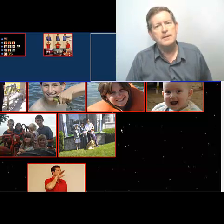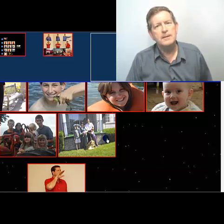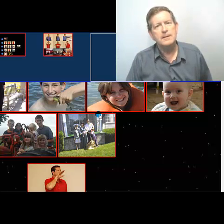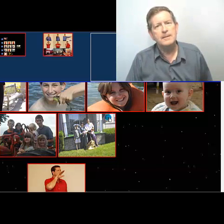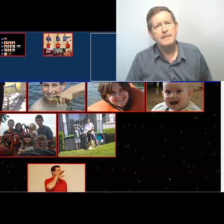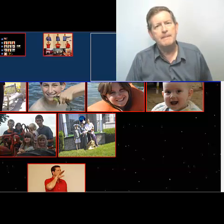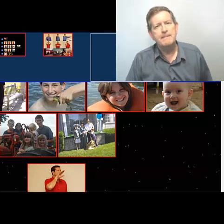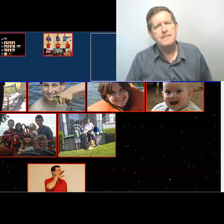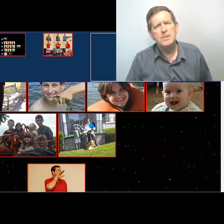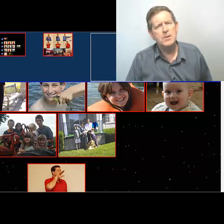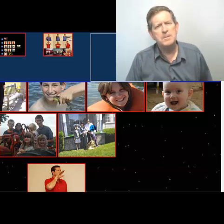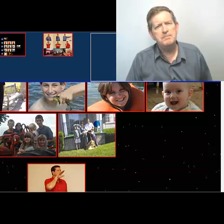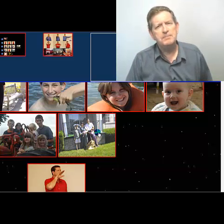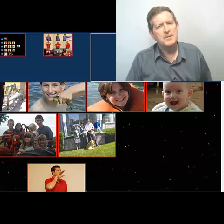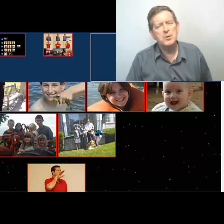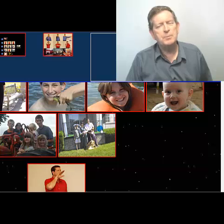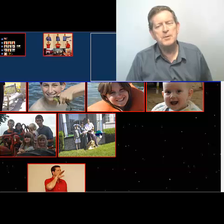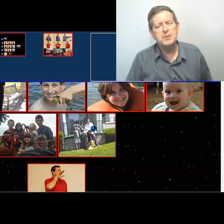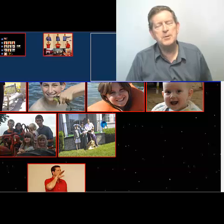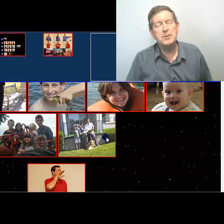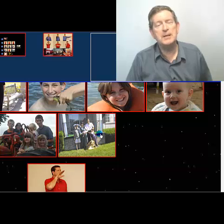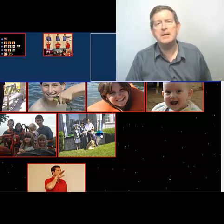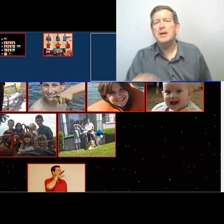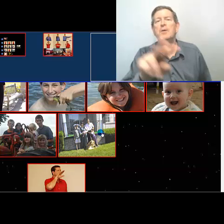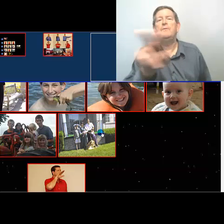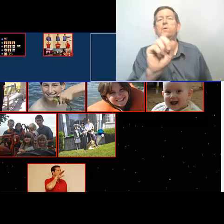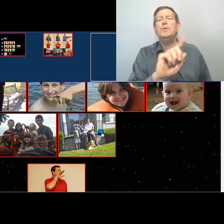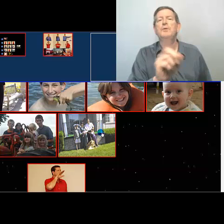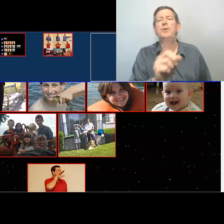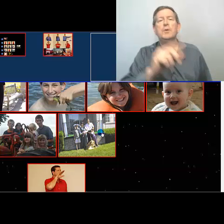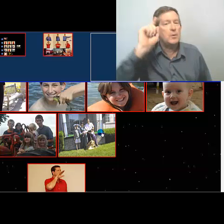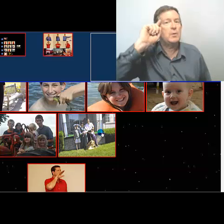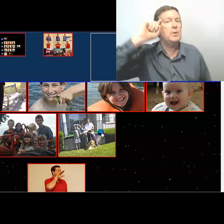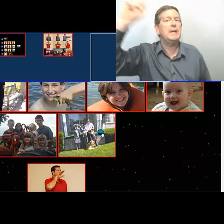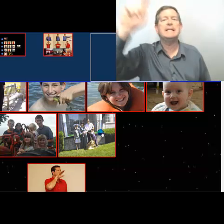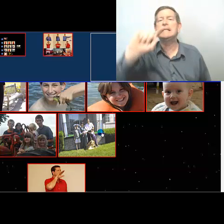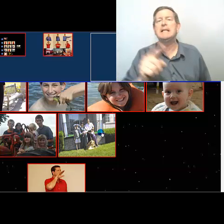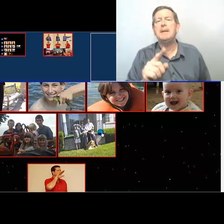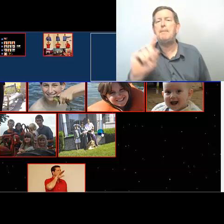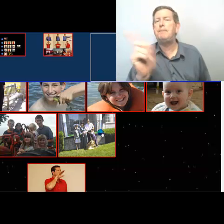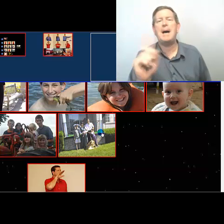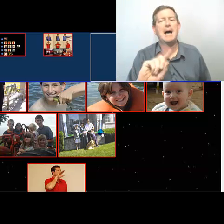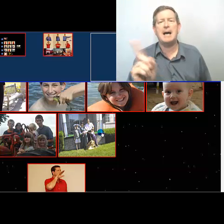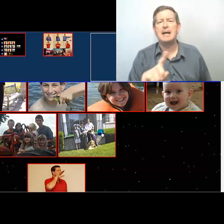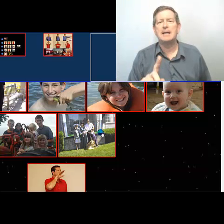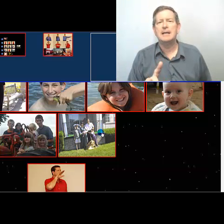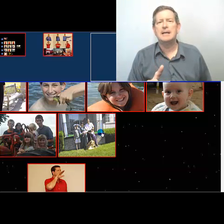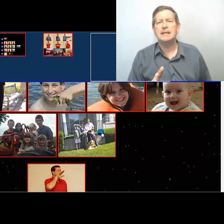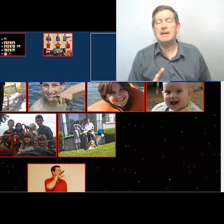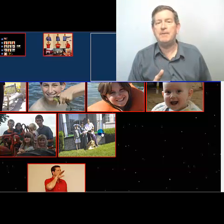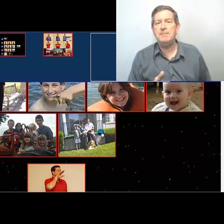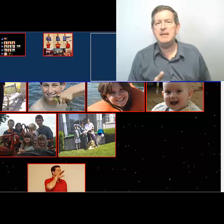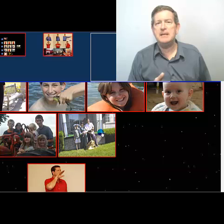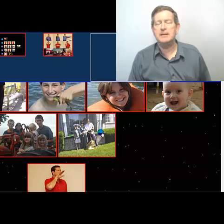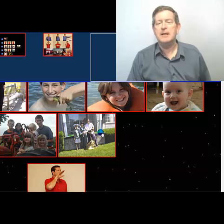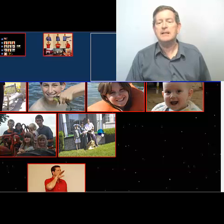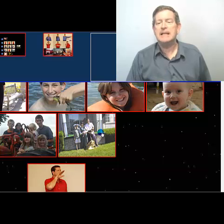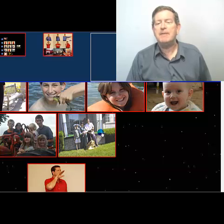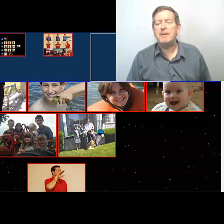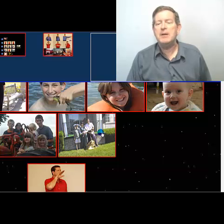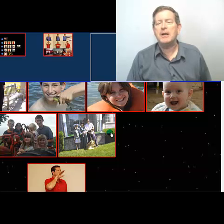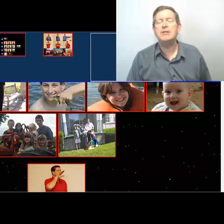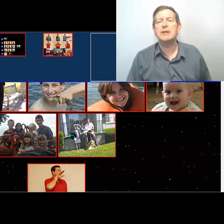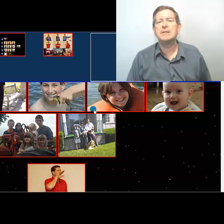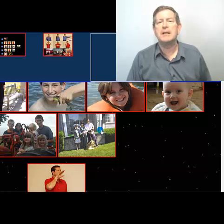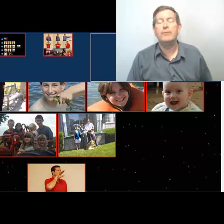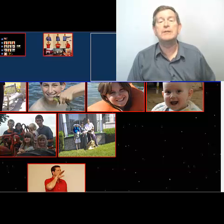non? Non? Non, je pense que non. Hein. Vous ne connaissez pas la famille.